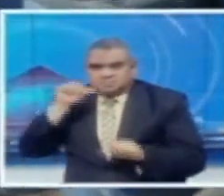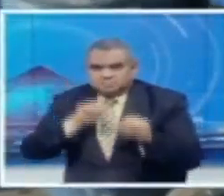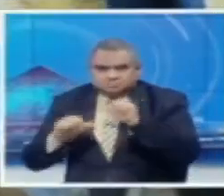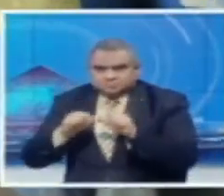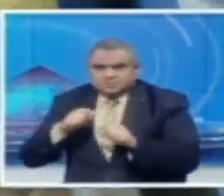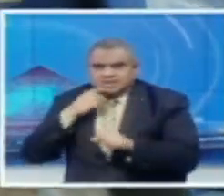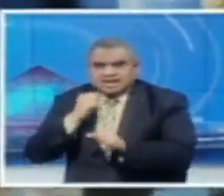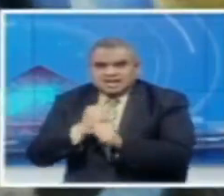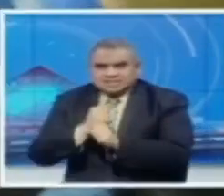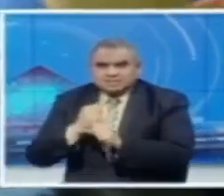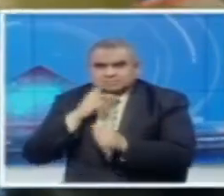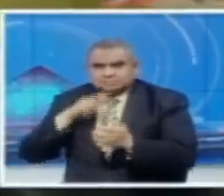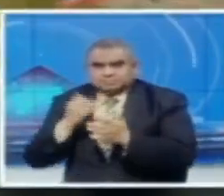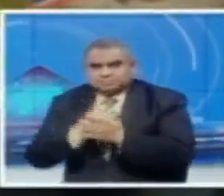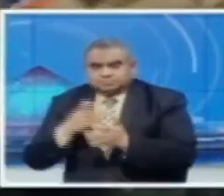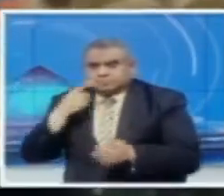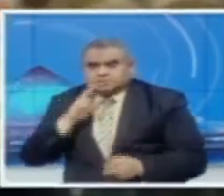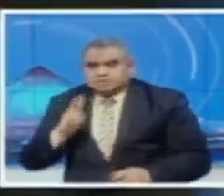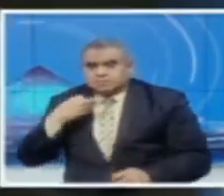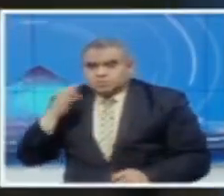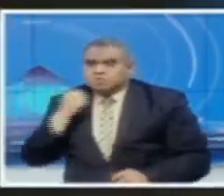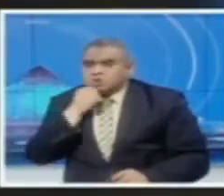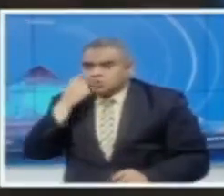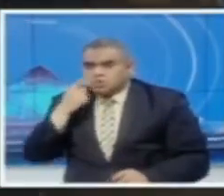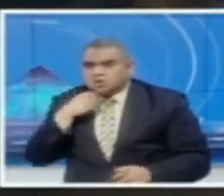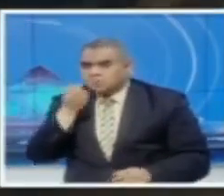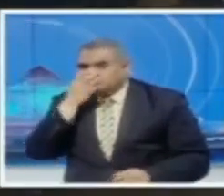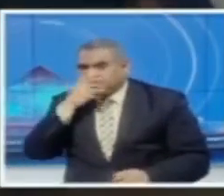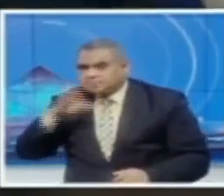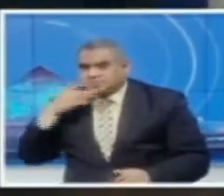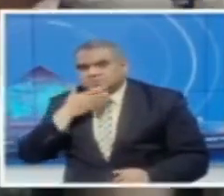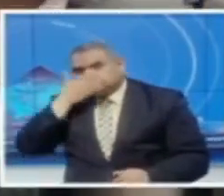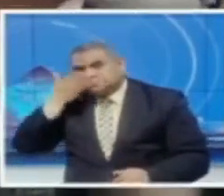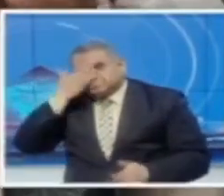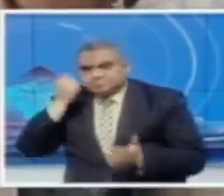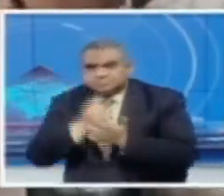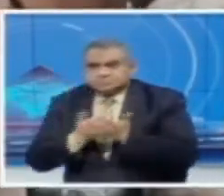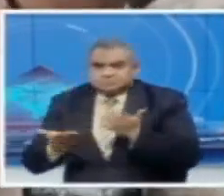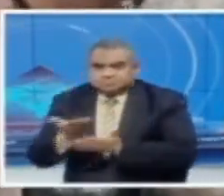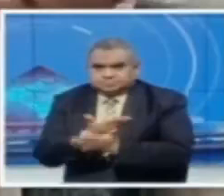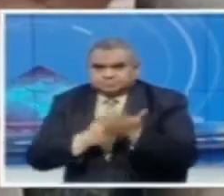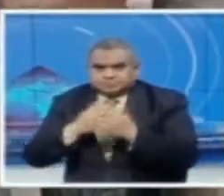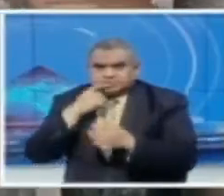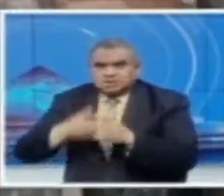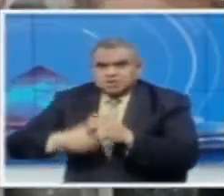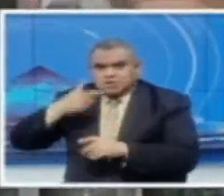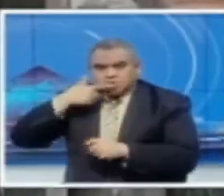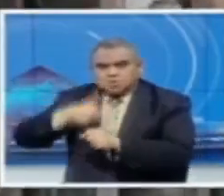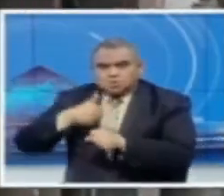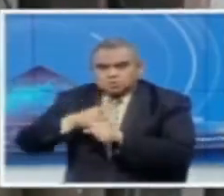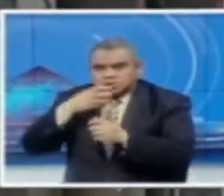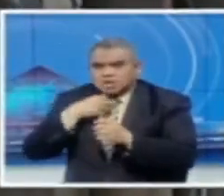منزلية وأكثر من 37 طن أكسجين وغازات مجهولة المصدر تستخدم في تعبئة اسطوانات الأكسجين